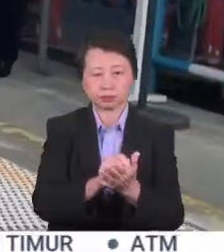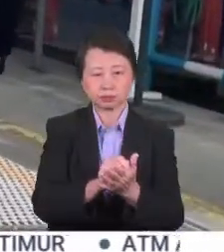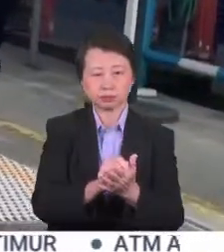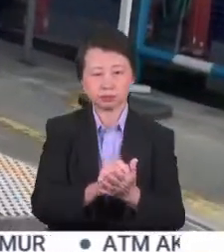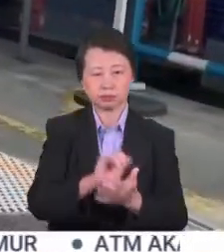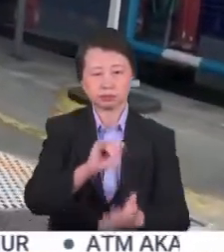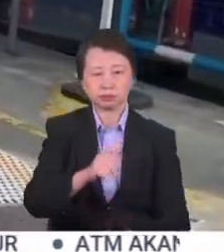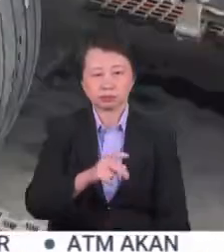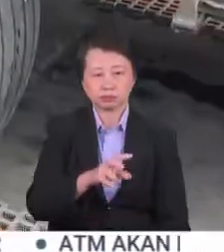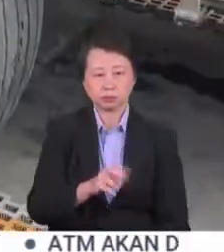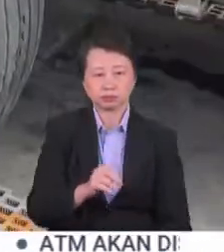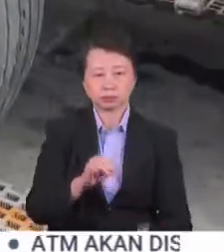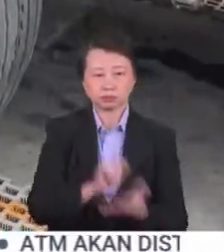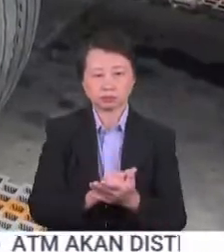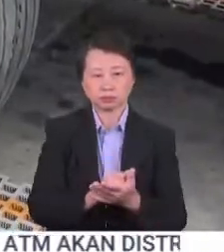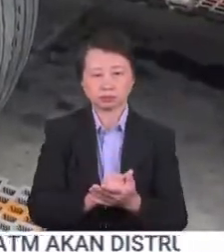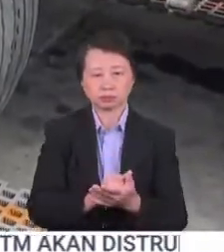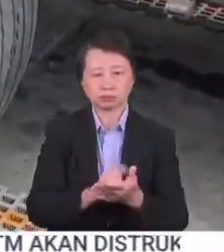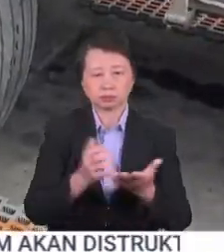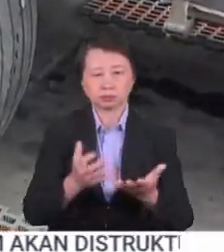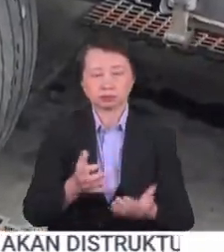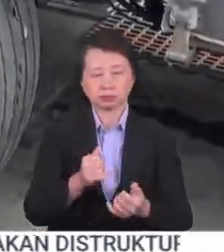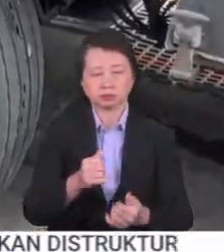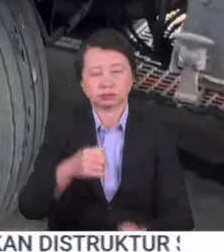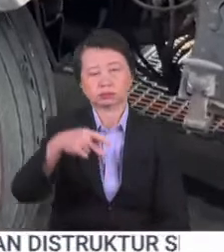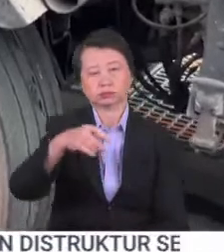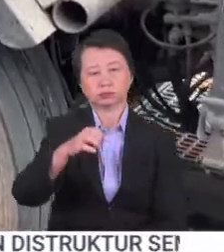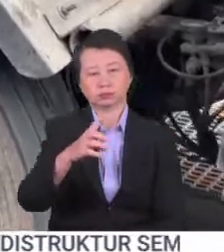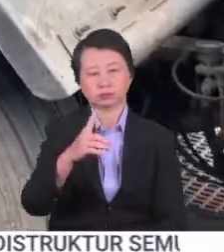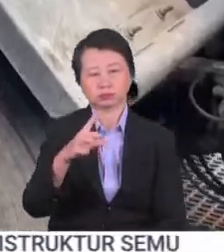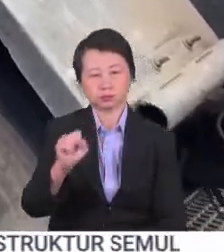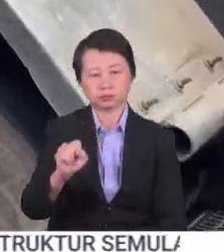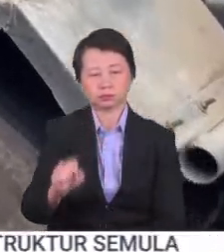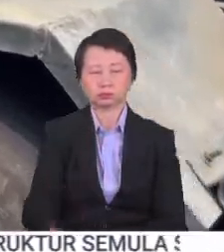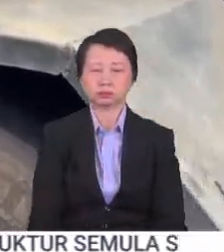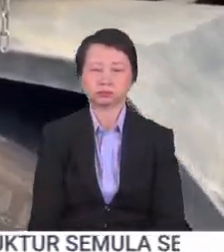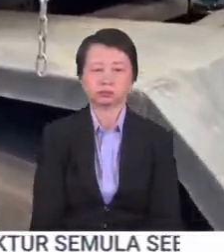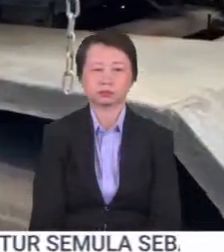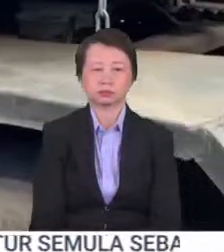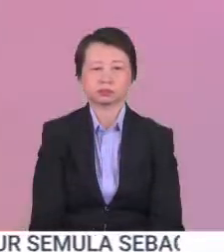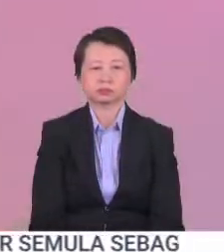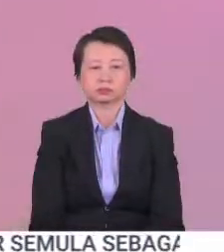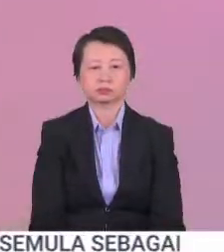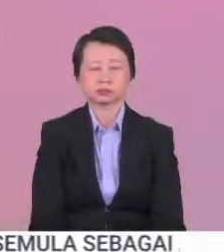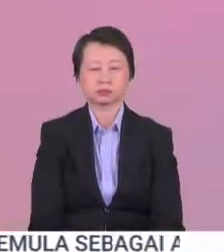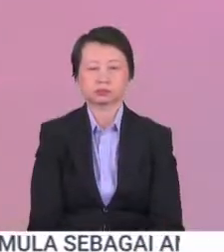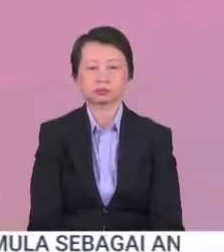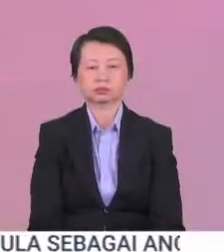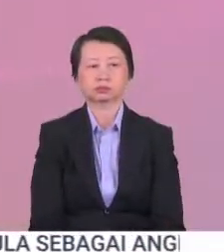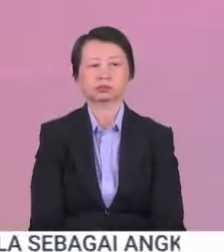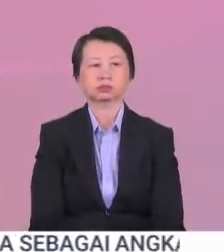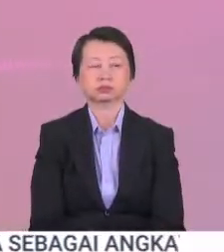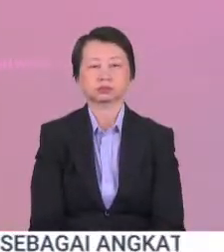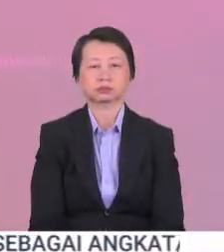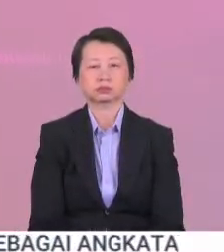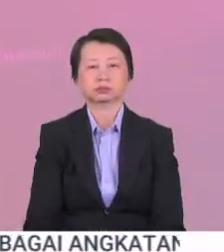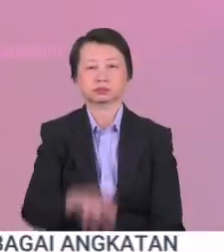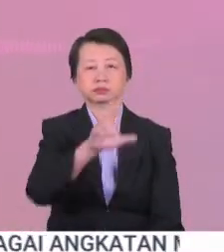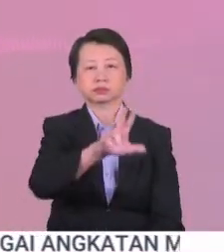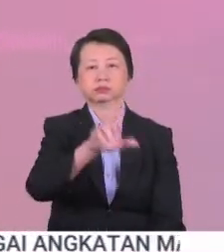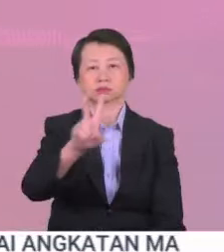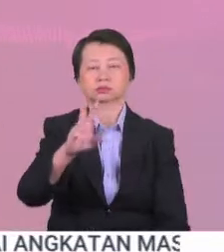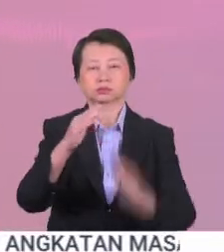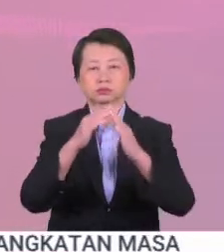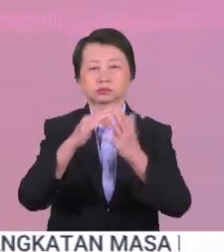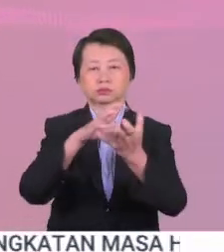kenderaan komersial perdagangan di stesen penguatkuasa pedas rembau sebanyak 32